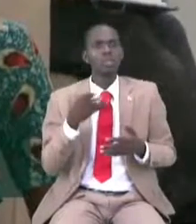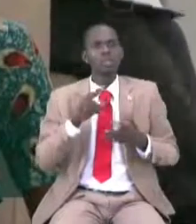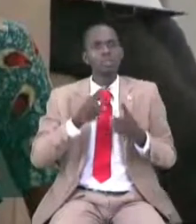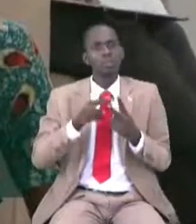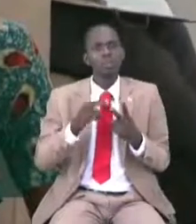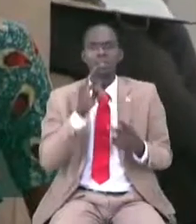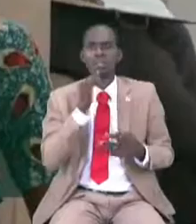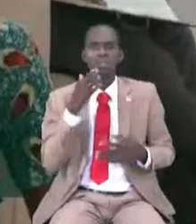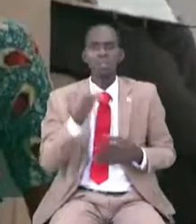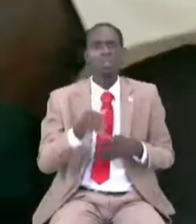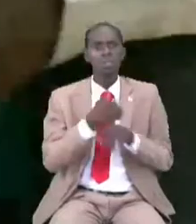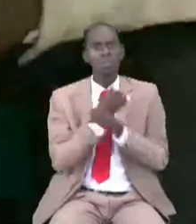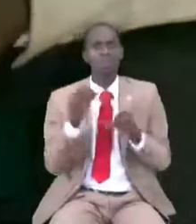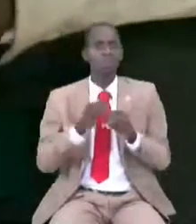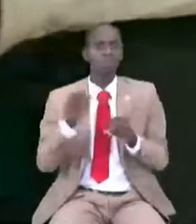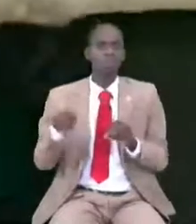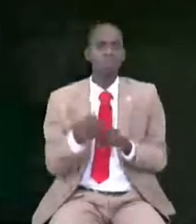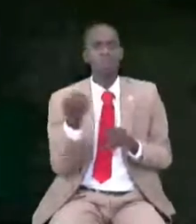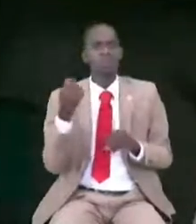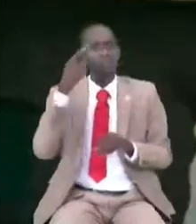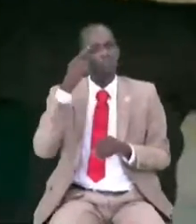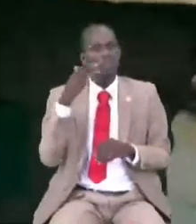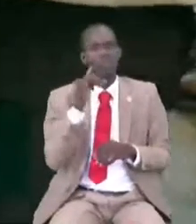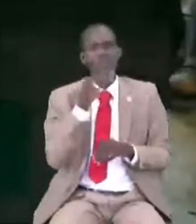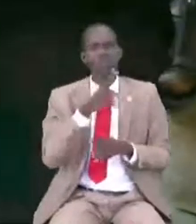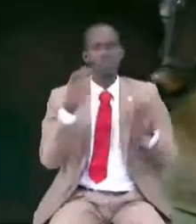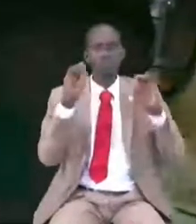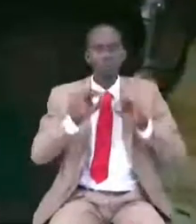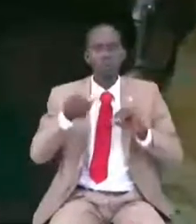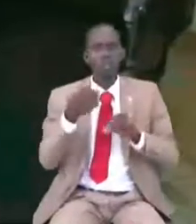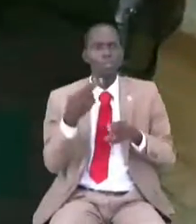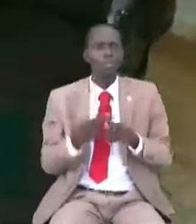hommes par lequel nous devions être sauvés.